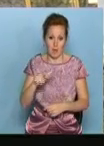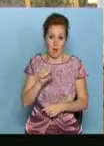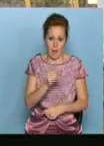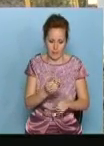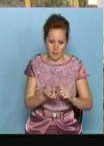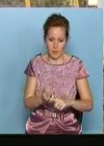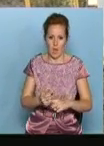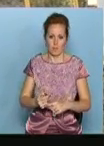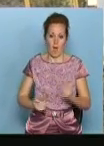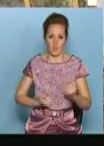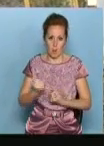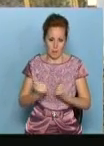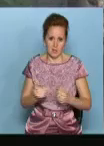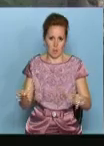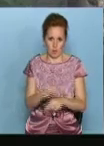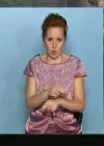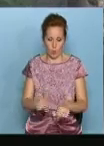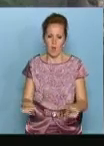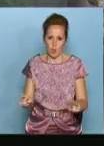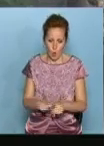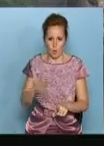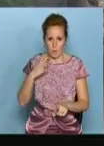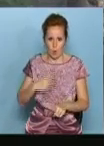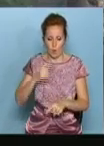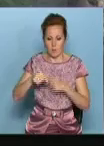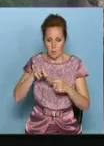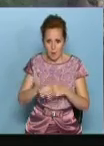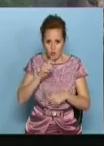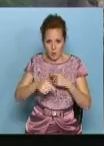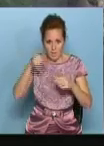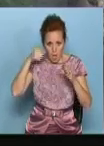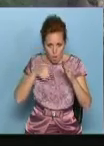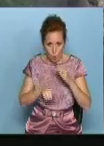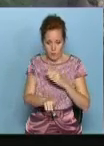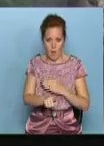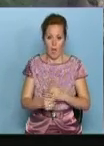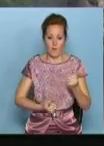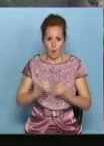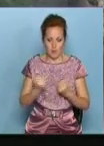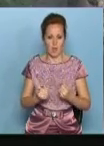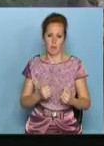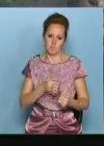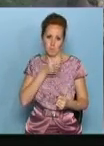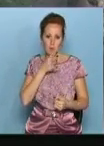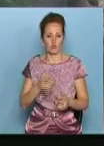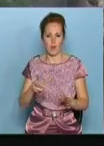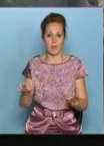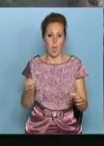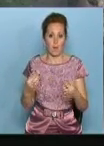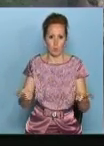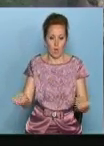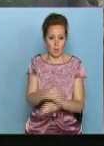и пешеходы. Им тоже приходится пробираться через тоннель. Причем водители пешеходов предпочитали не пропускать. Такие нарушения